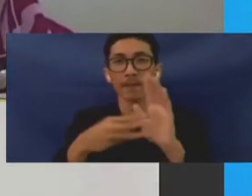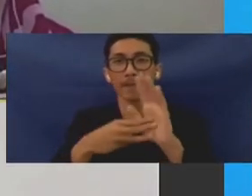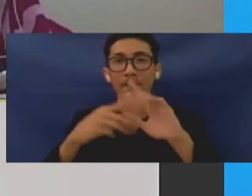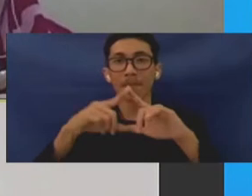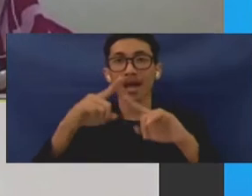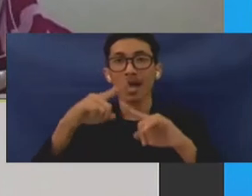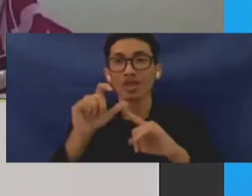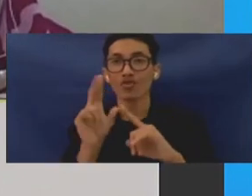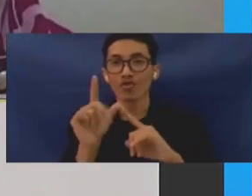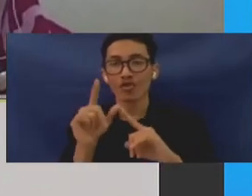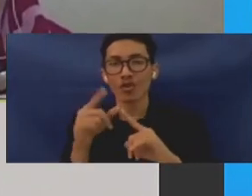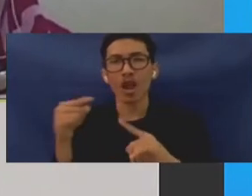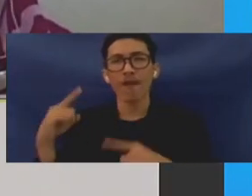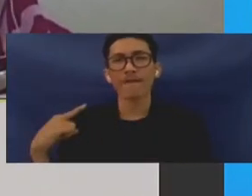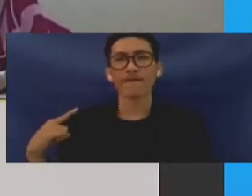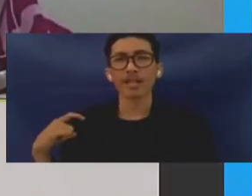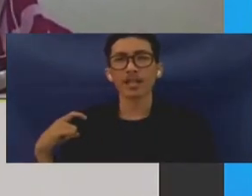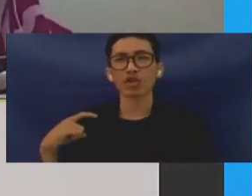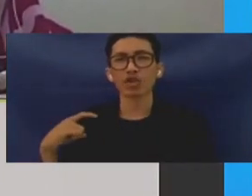itu istilahnya